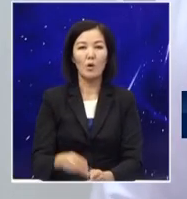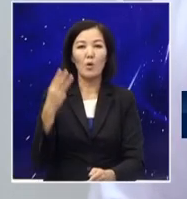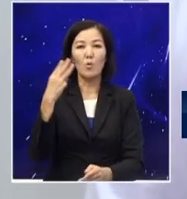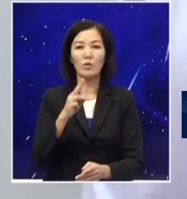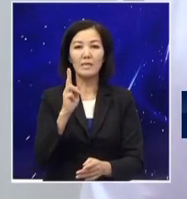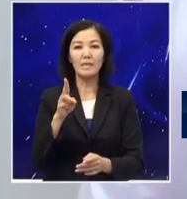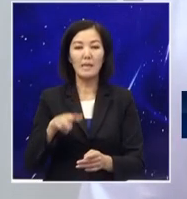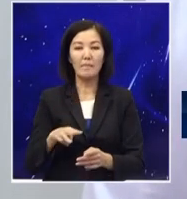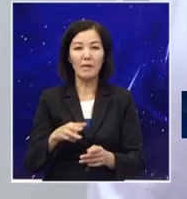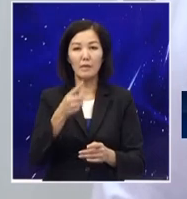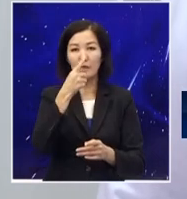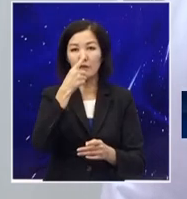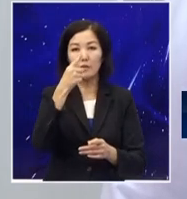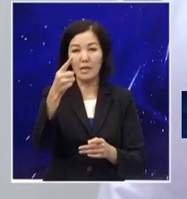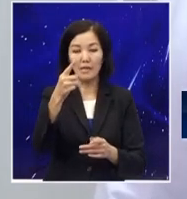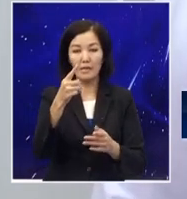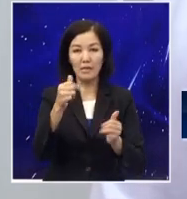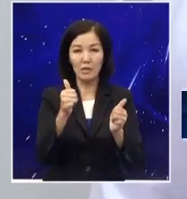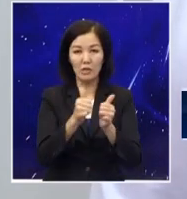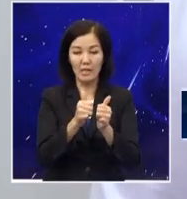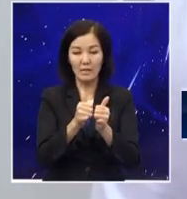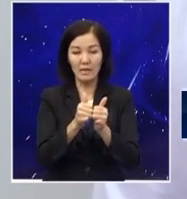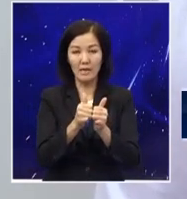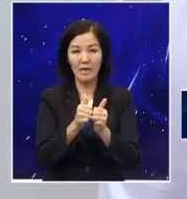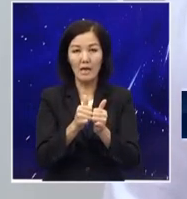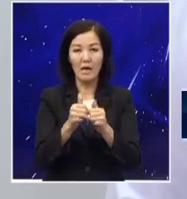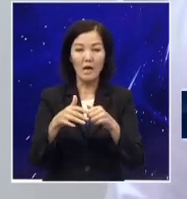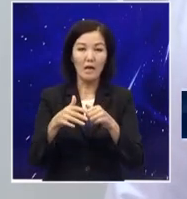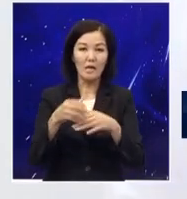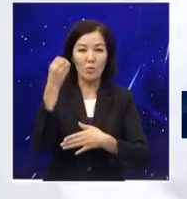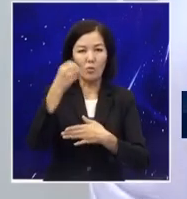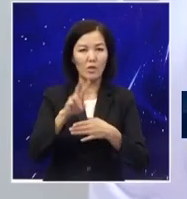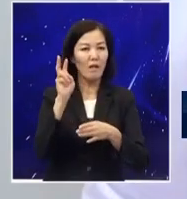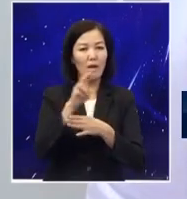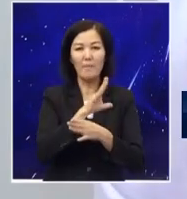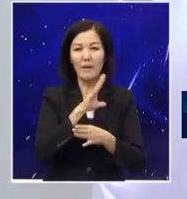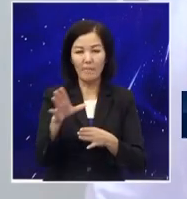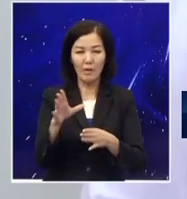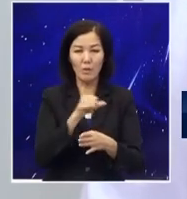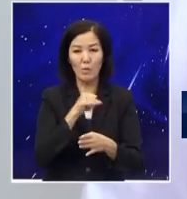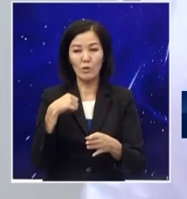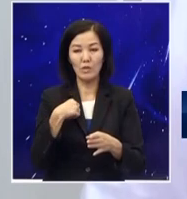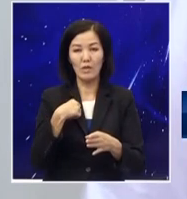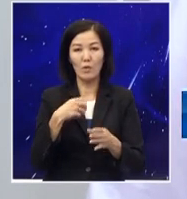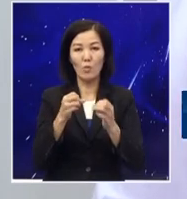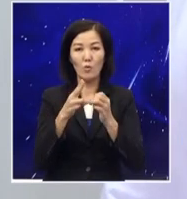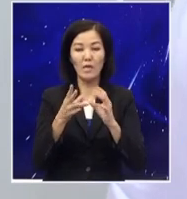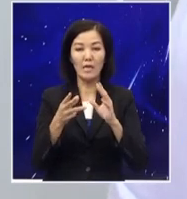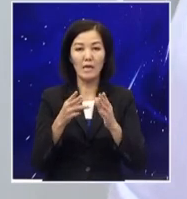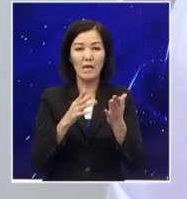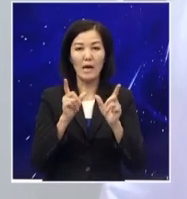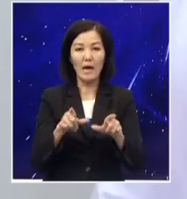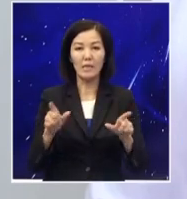районный центрдан орналасқан. Бұл жердің тұрғандары ауданға бармайды, шапқыламайды. Бұл жерде жалпы 12 адам жұмыс істейді. Бір